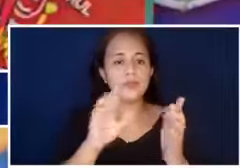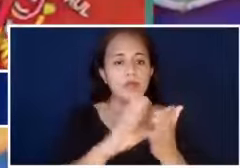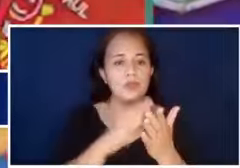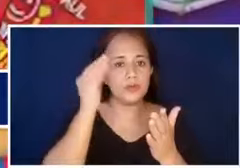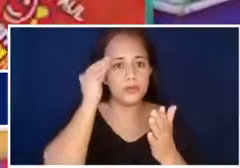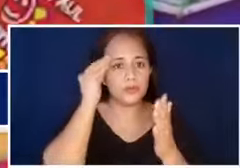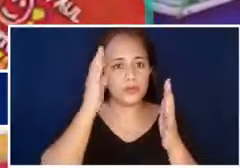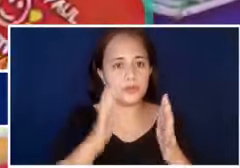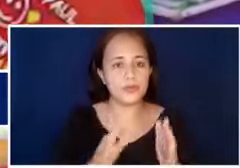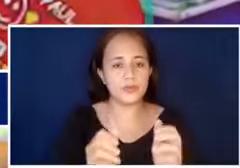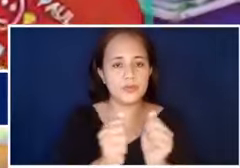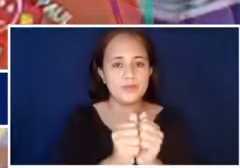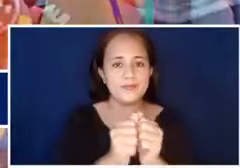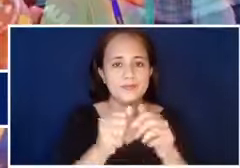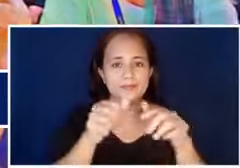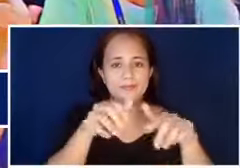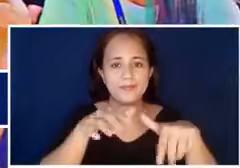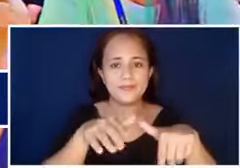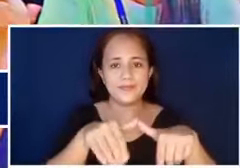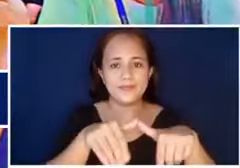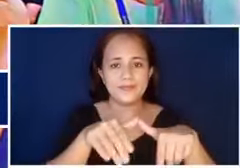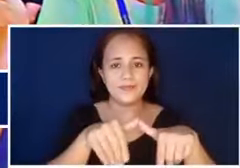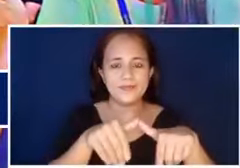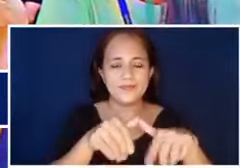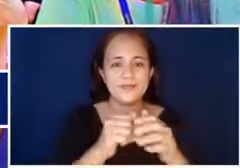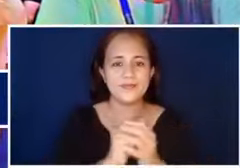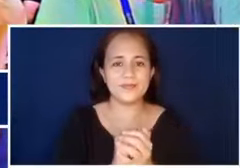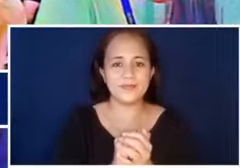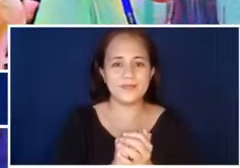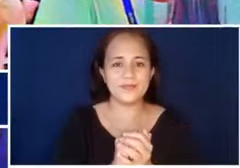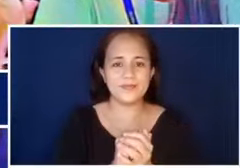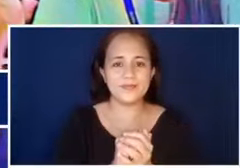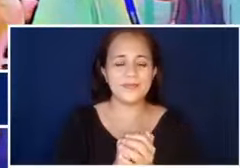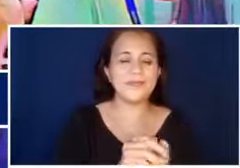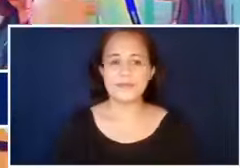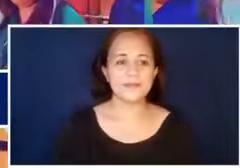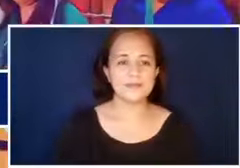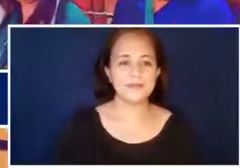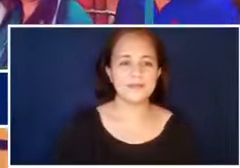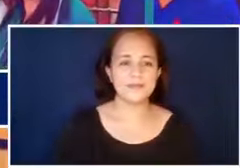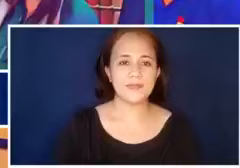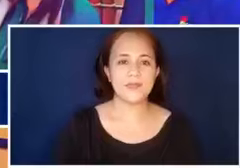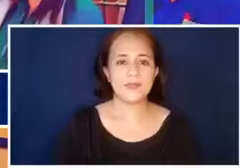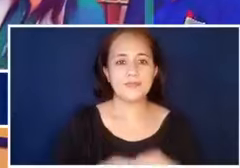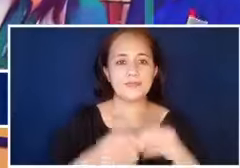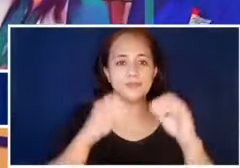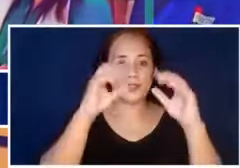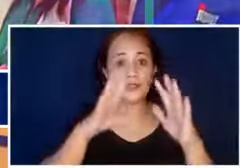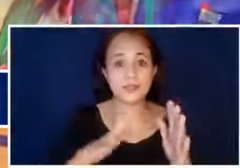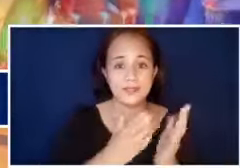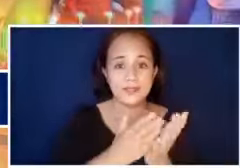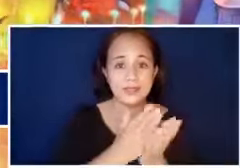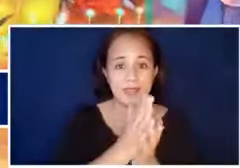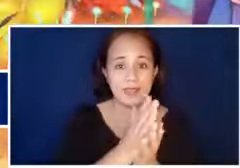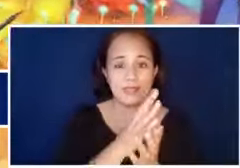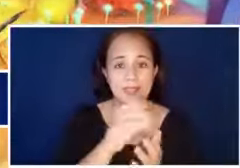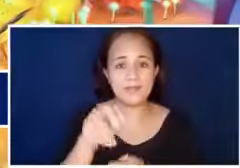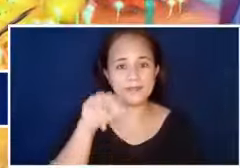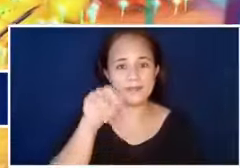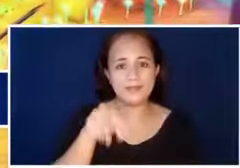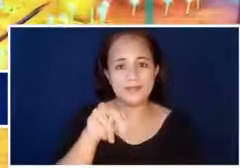kapansanan o inclusive education for learners with disabilities. Karapatan at kagalingan ng mga